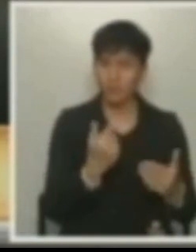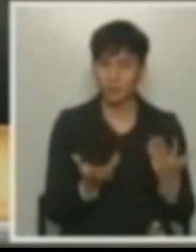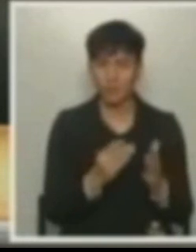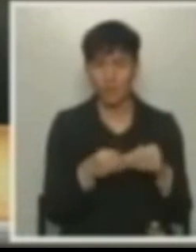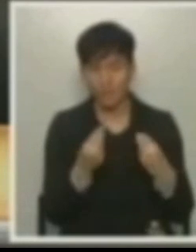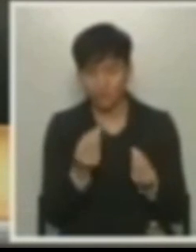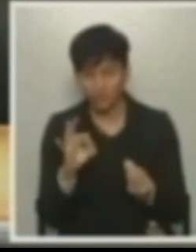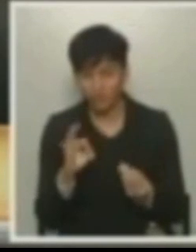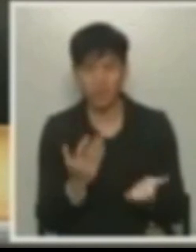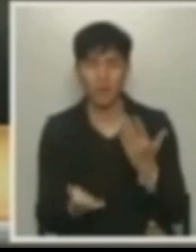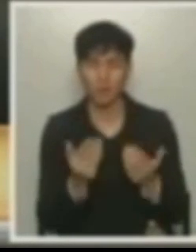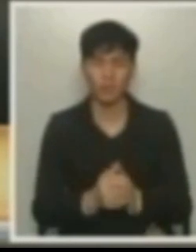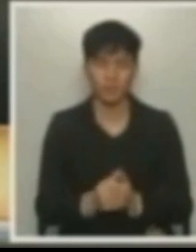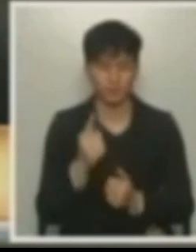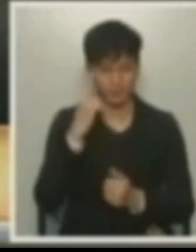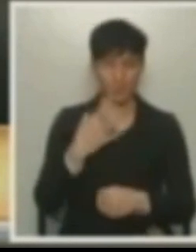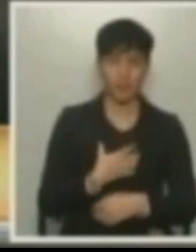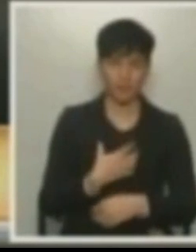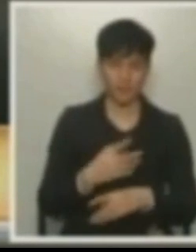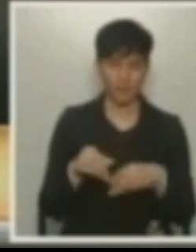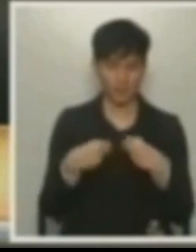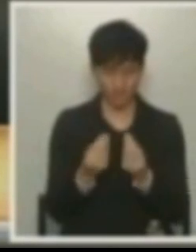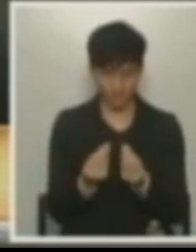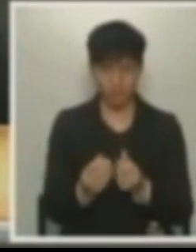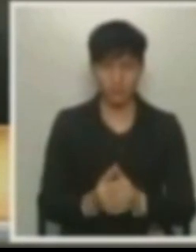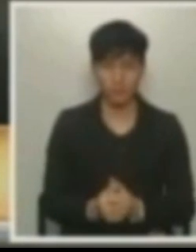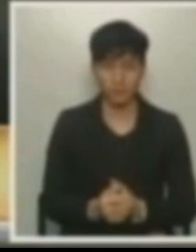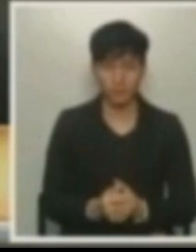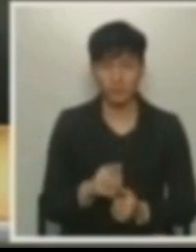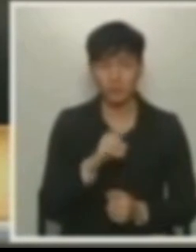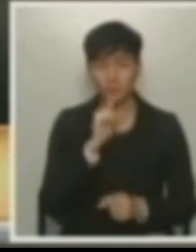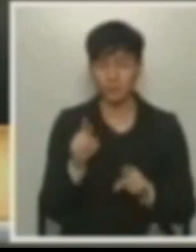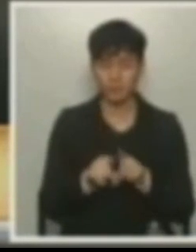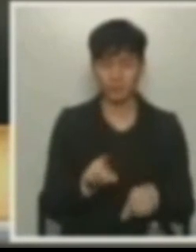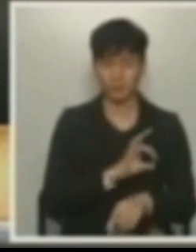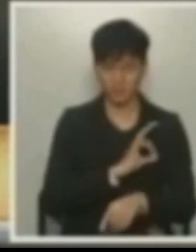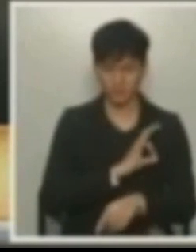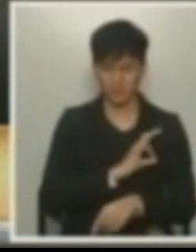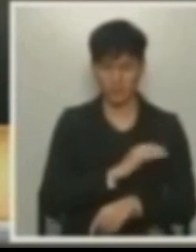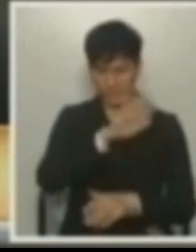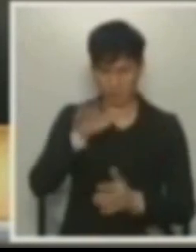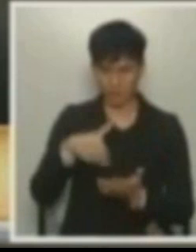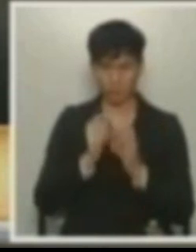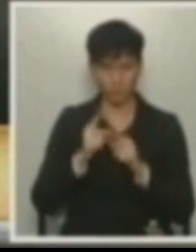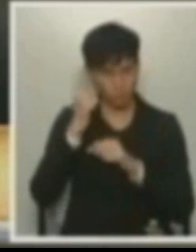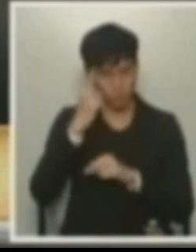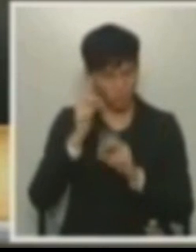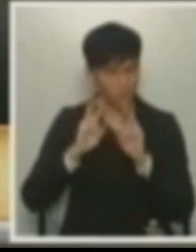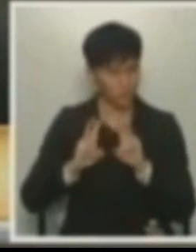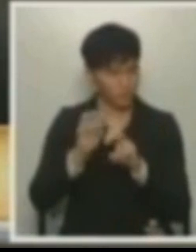น่ายก็ได้ครับหรือจะยังไงก็ได้นะแต่อย่างน้อยสมาชิกนะครับแห่งนี้จะได้ทราบว่ามีงานวิจัยฉบับไหนออกมาแล้วบ้าง